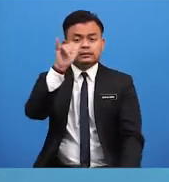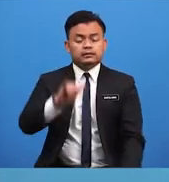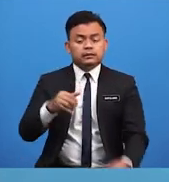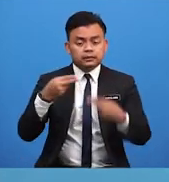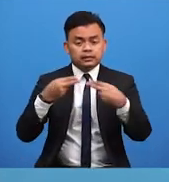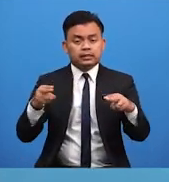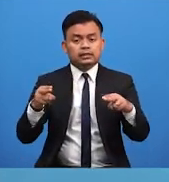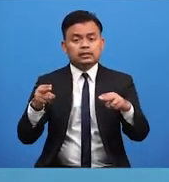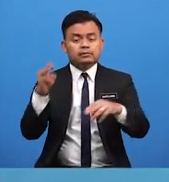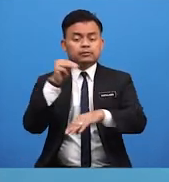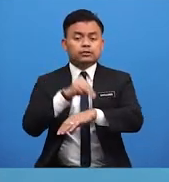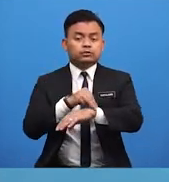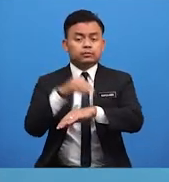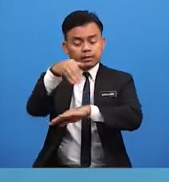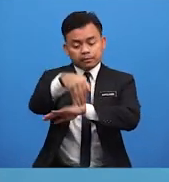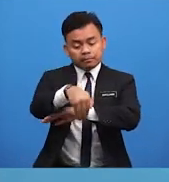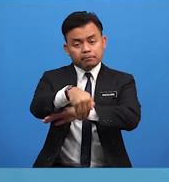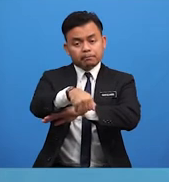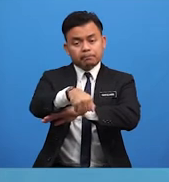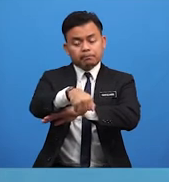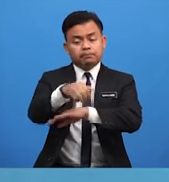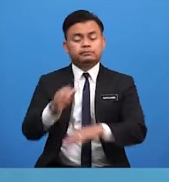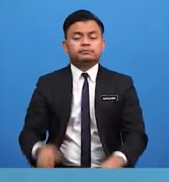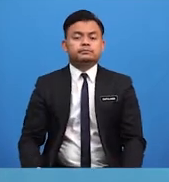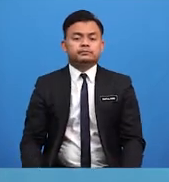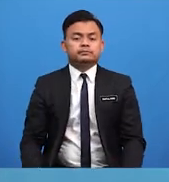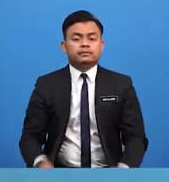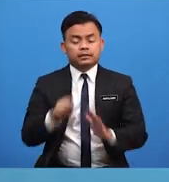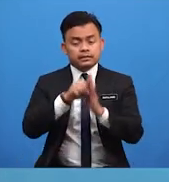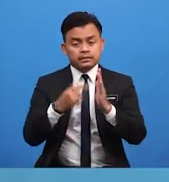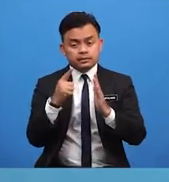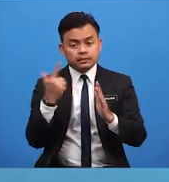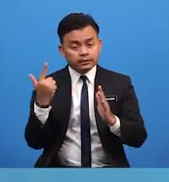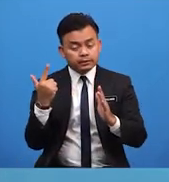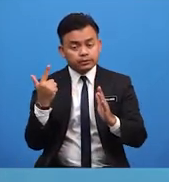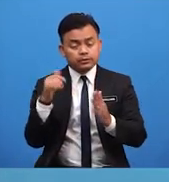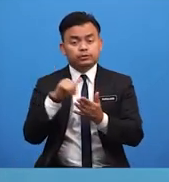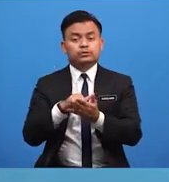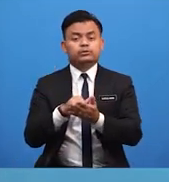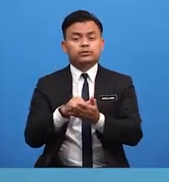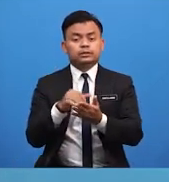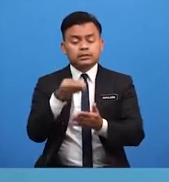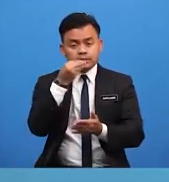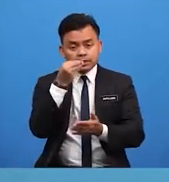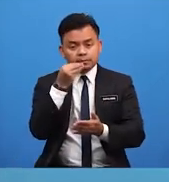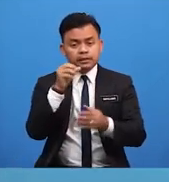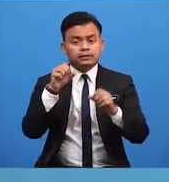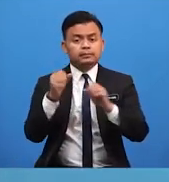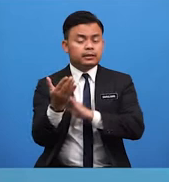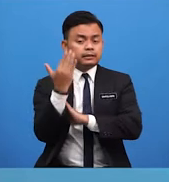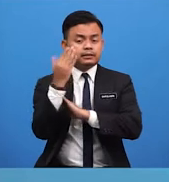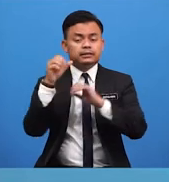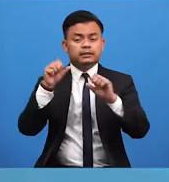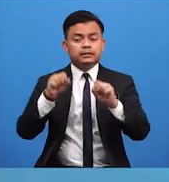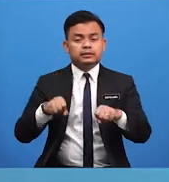Selain itu, sarapan juga dapat merangsang organ-organ dalam badan, terutama